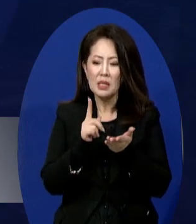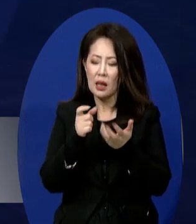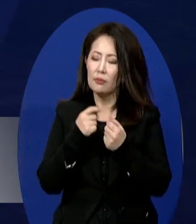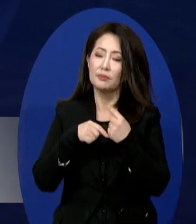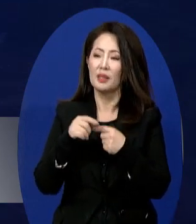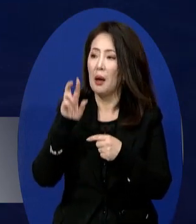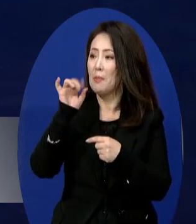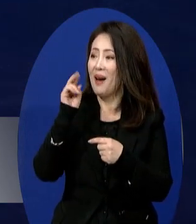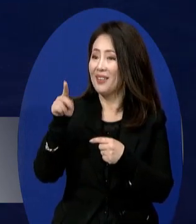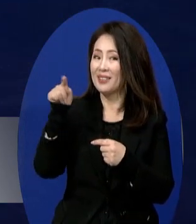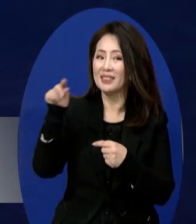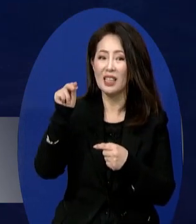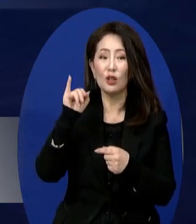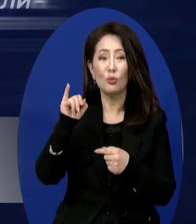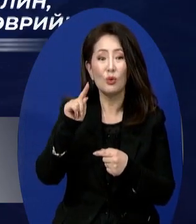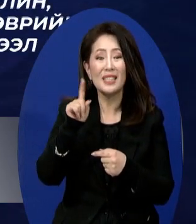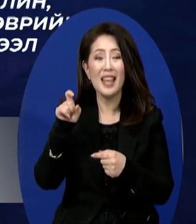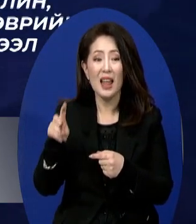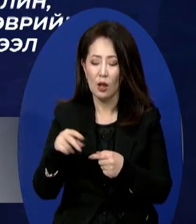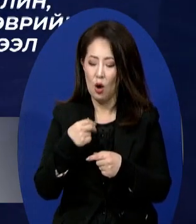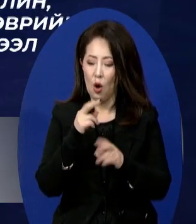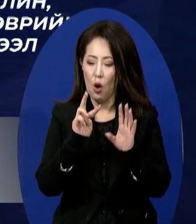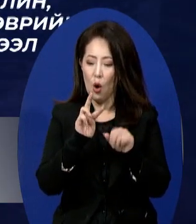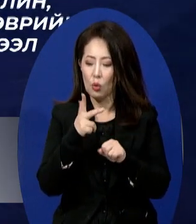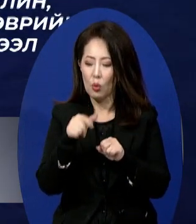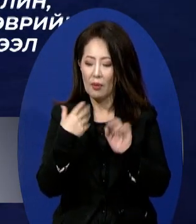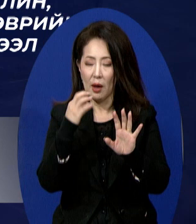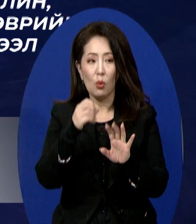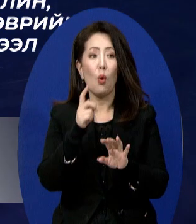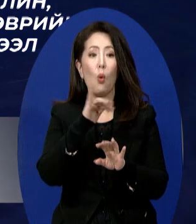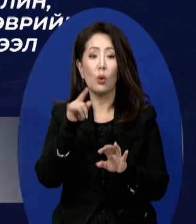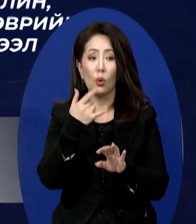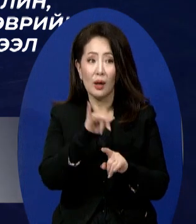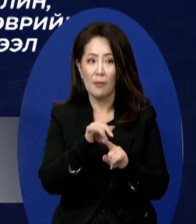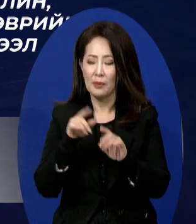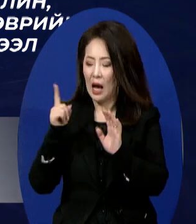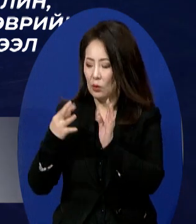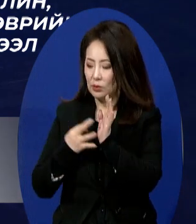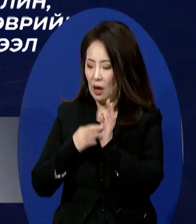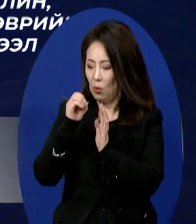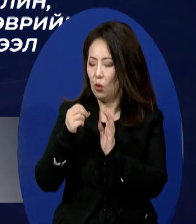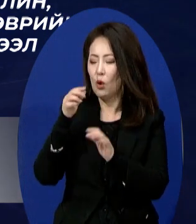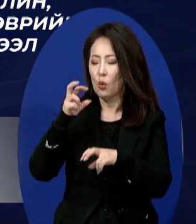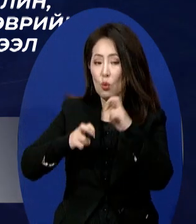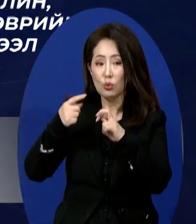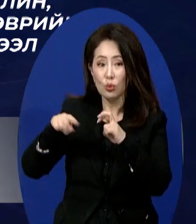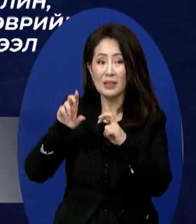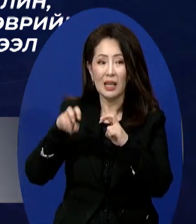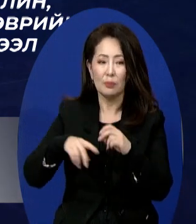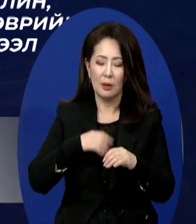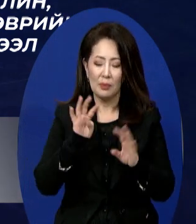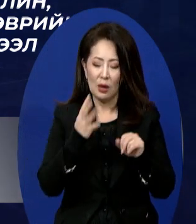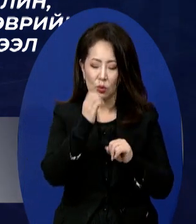чанаргүй зээлийн 23.8% уул уурхайн салбар, 18% боловсруулах үйлдвэрийн салбар, 14%